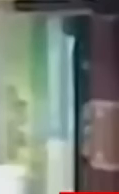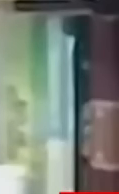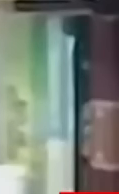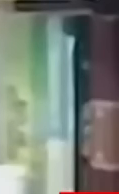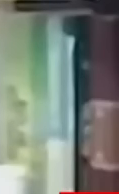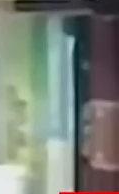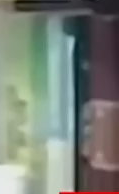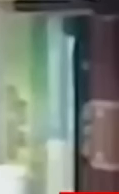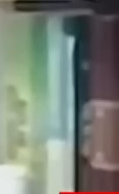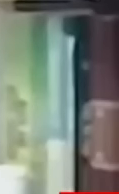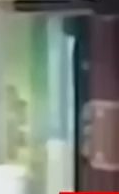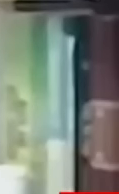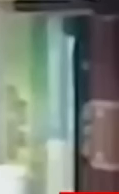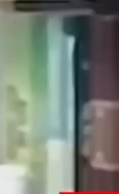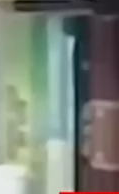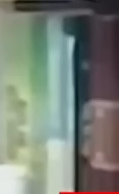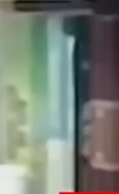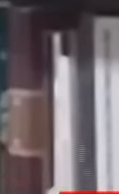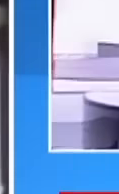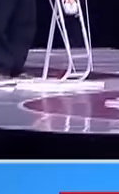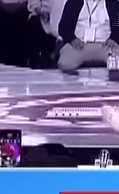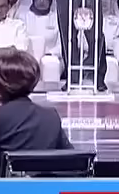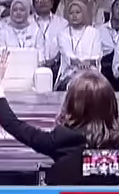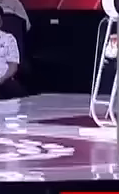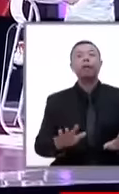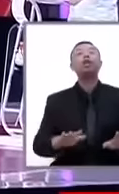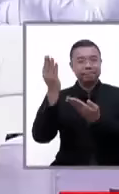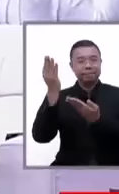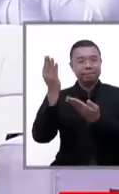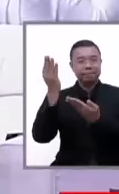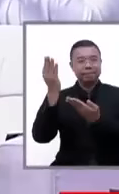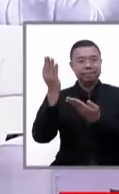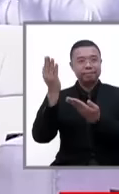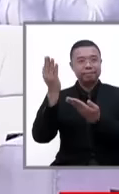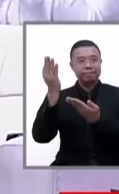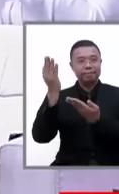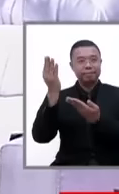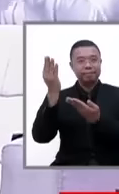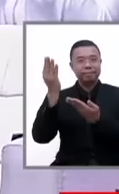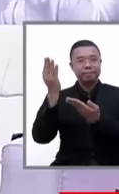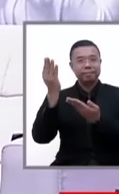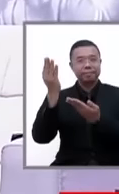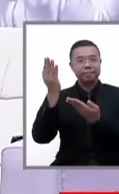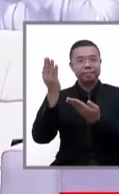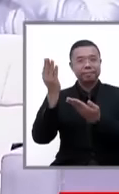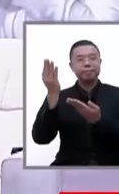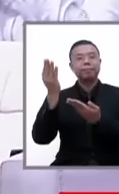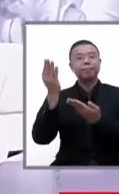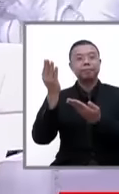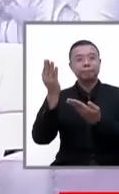begini? Saya bilang, orang menonton debat itu tidak seperti orang mengisi bom